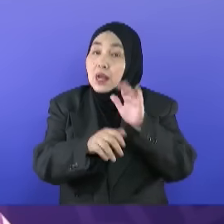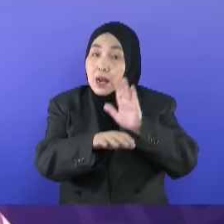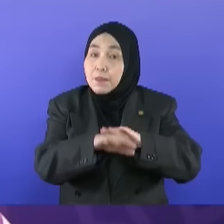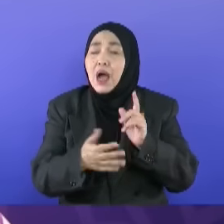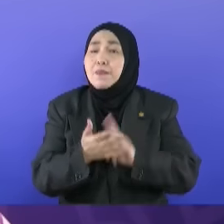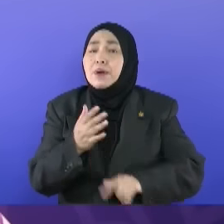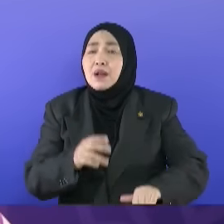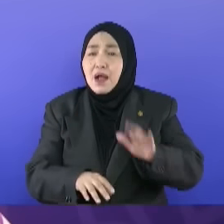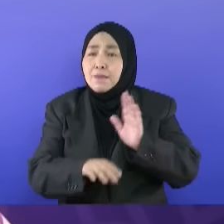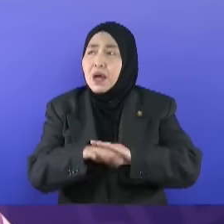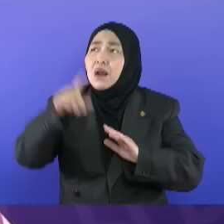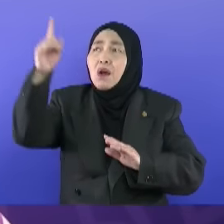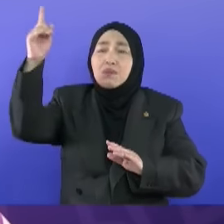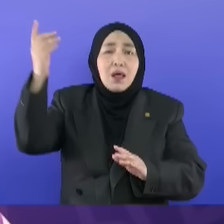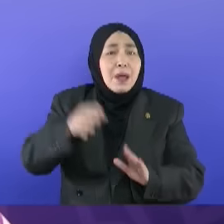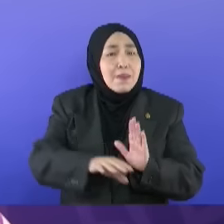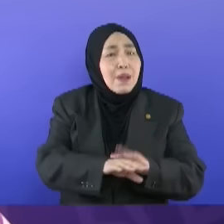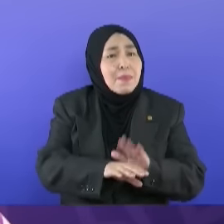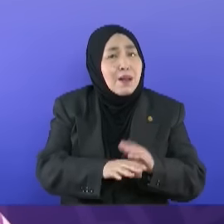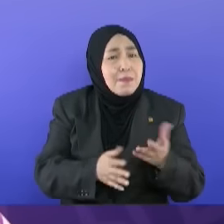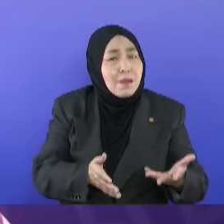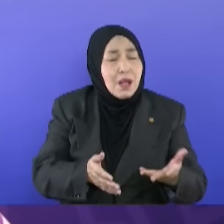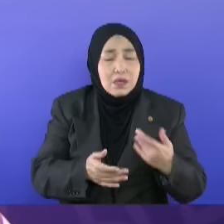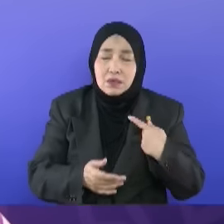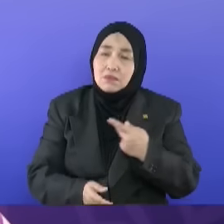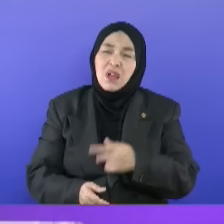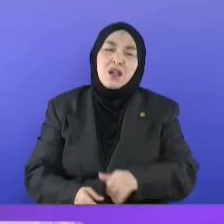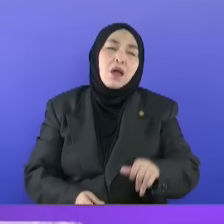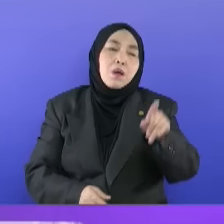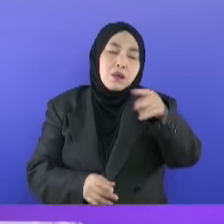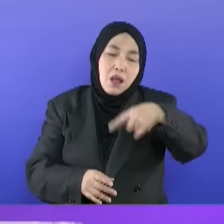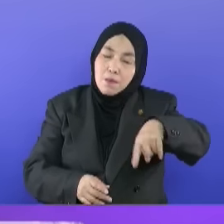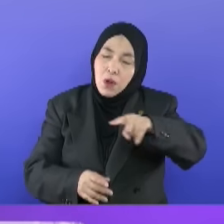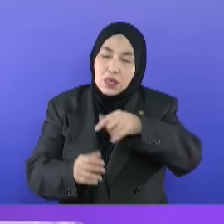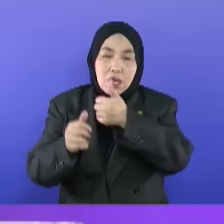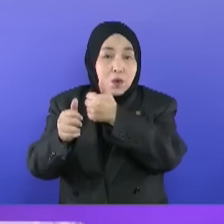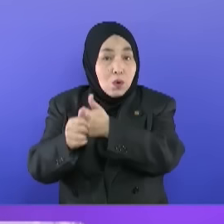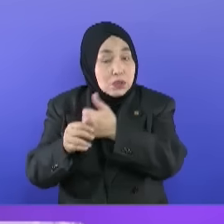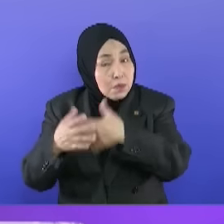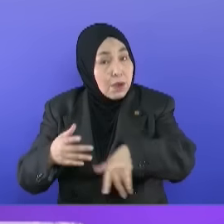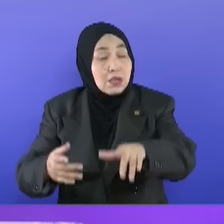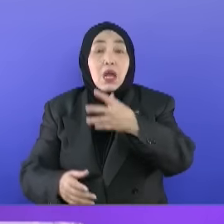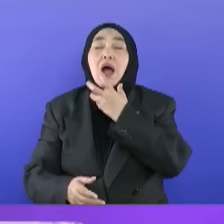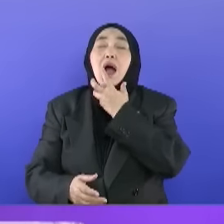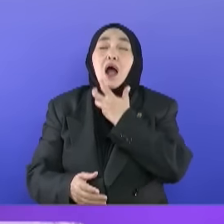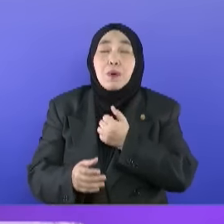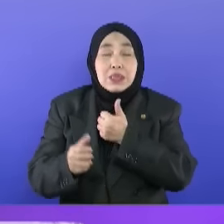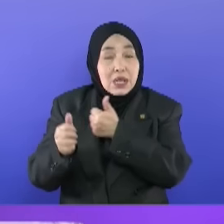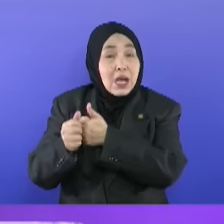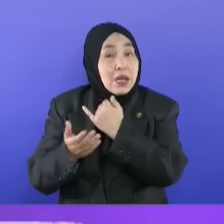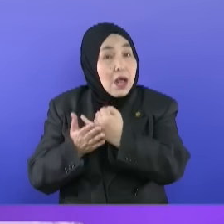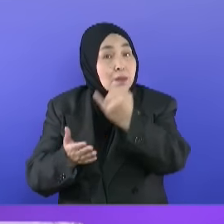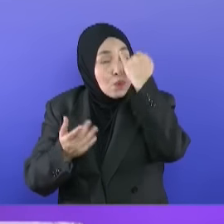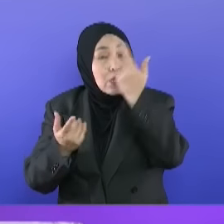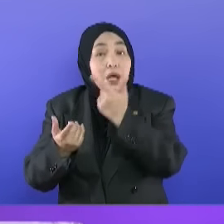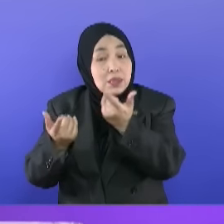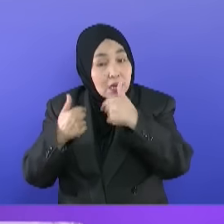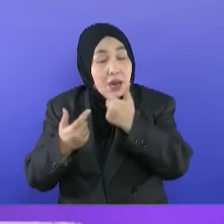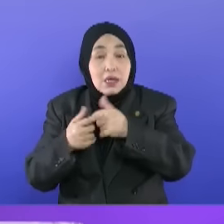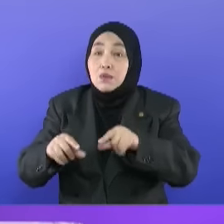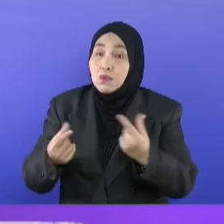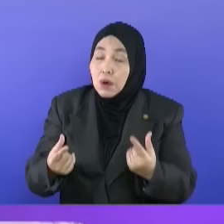ini. Apa amaran Allah? Jika kamu mengikut kepada hawa nafsu mereka selepas kamu didatangi dengan ilm, dengan ilmu datang daripada